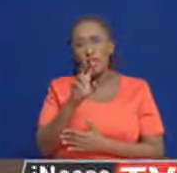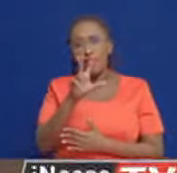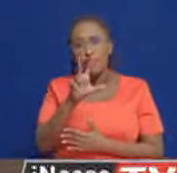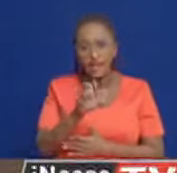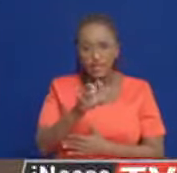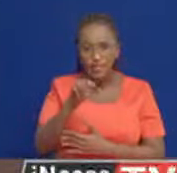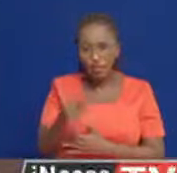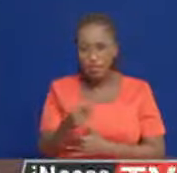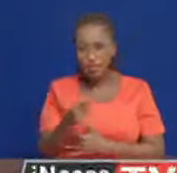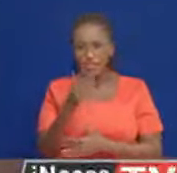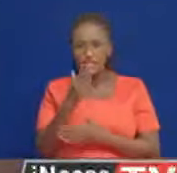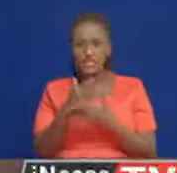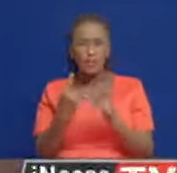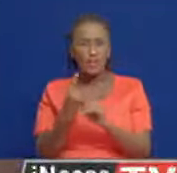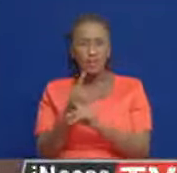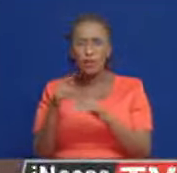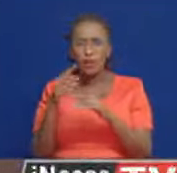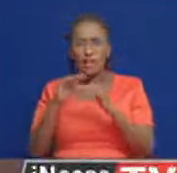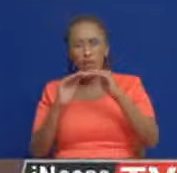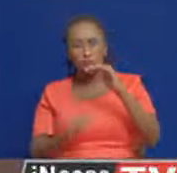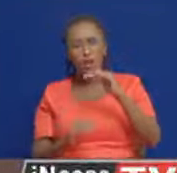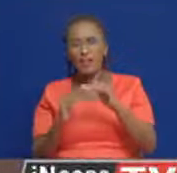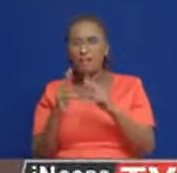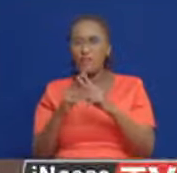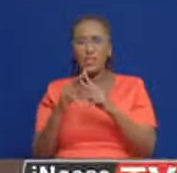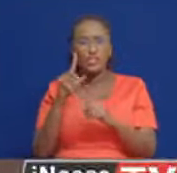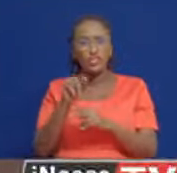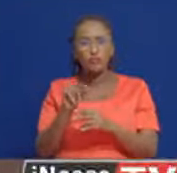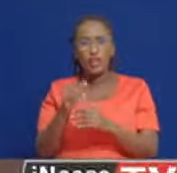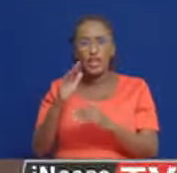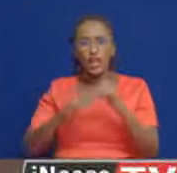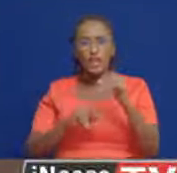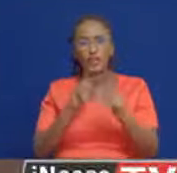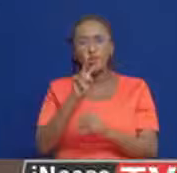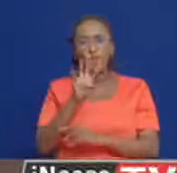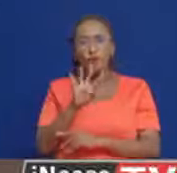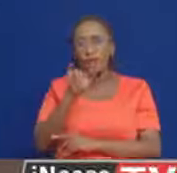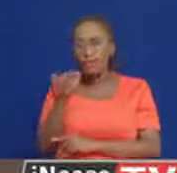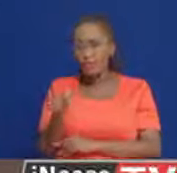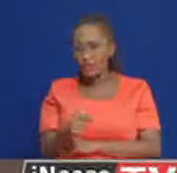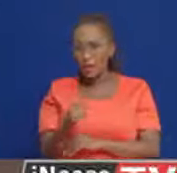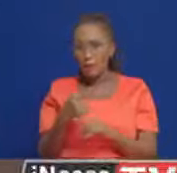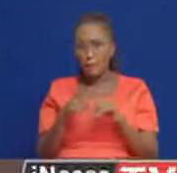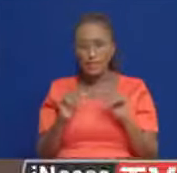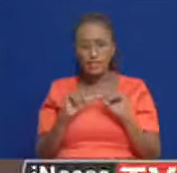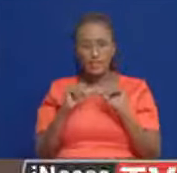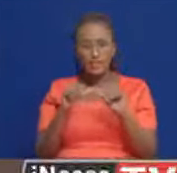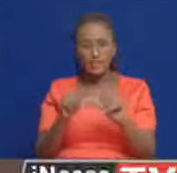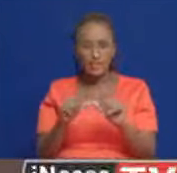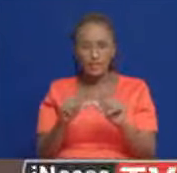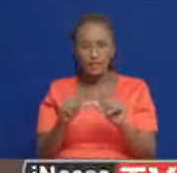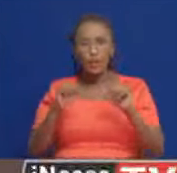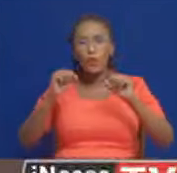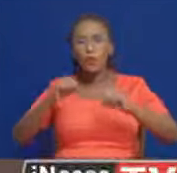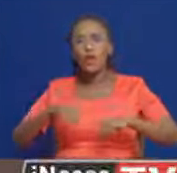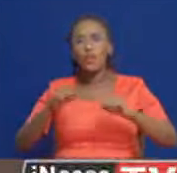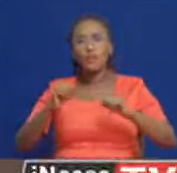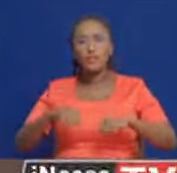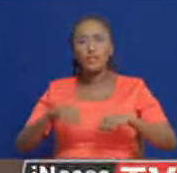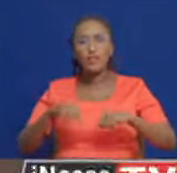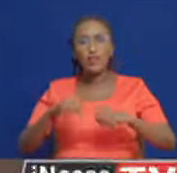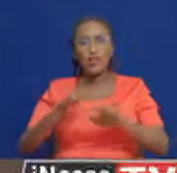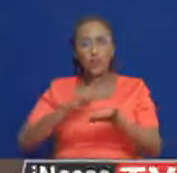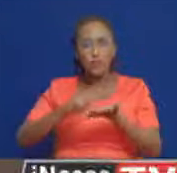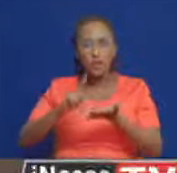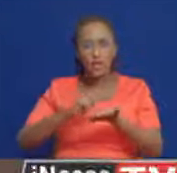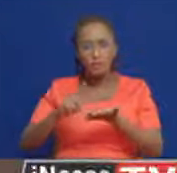23,900 ili wakuwe tu chini ya ile threshold ya 24,000, yeah? Lakini wanaweza kulipa